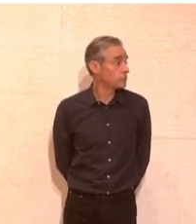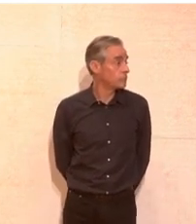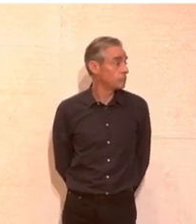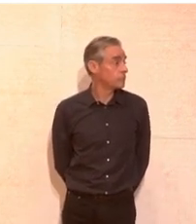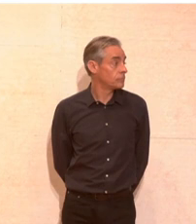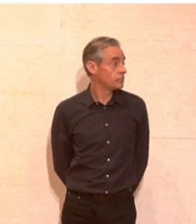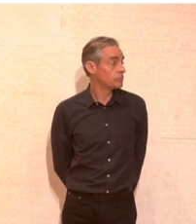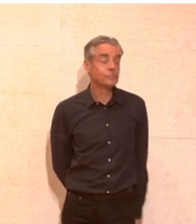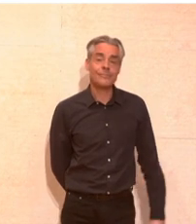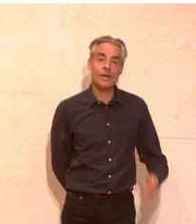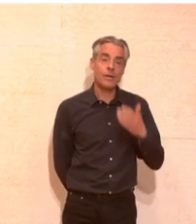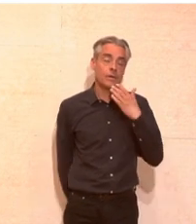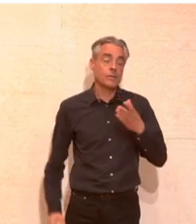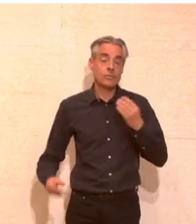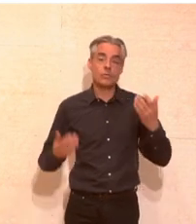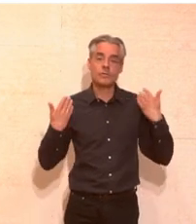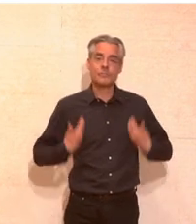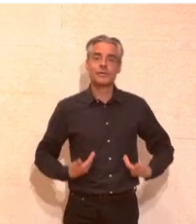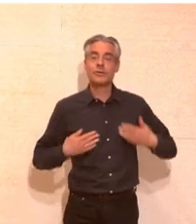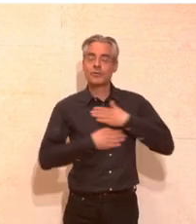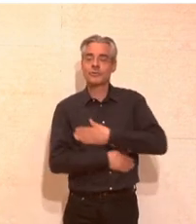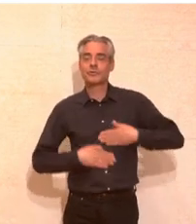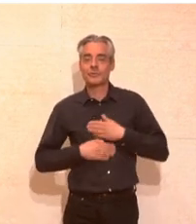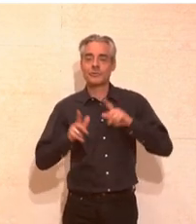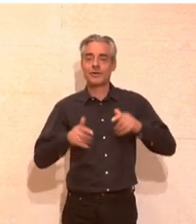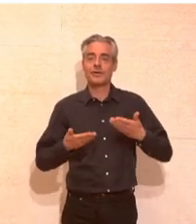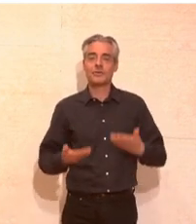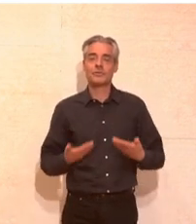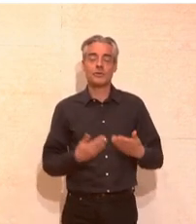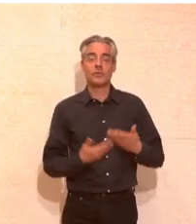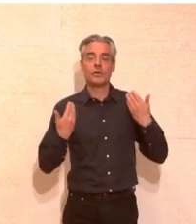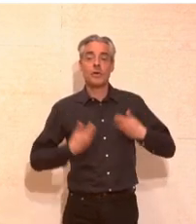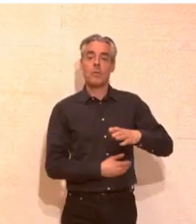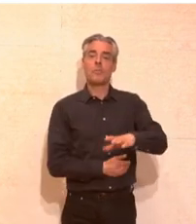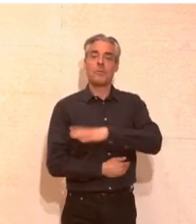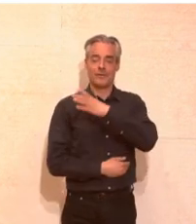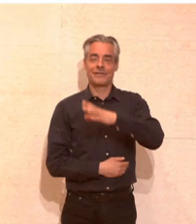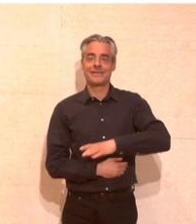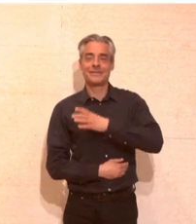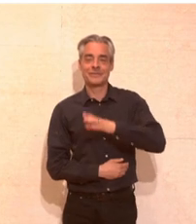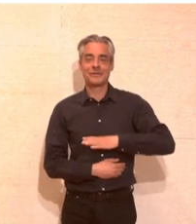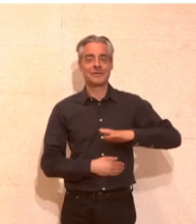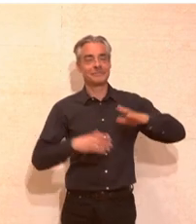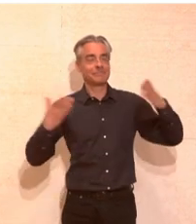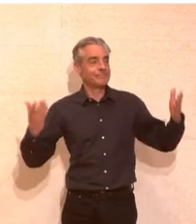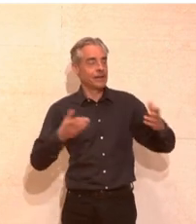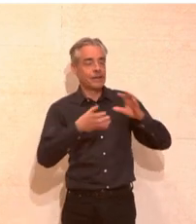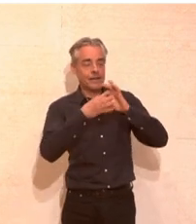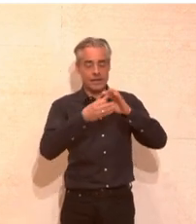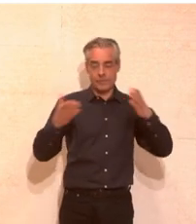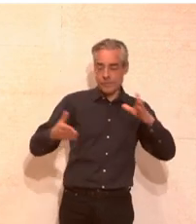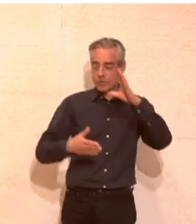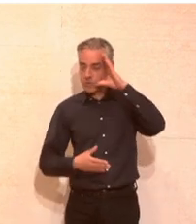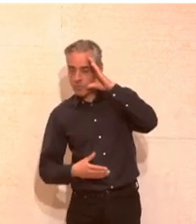Merci beaucoup Stéphanie. Alors moi je suis ravie d'être là avec vous, le corps enseignant, pour discuter avec vous justement les liens